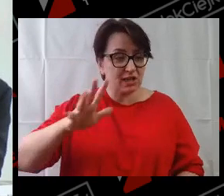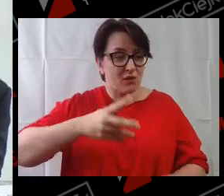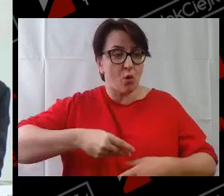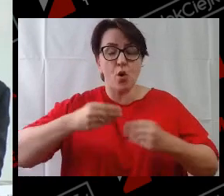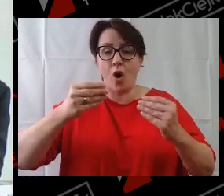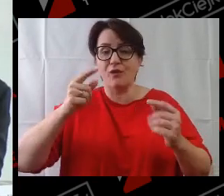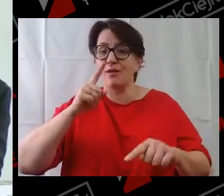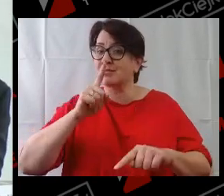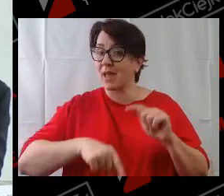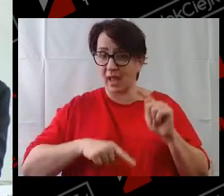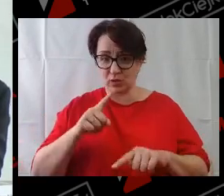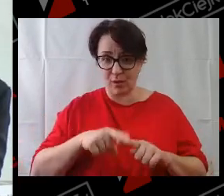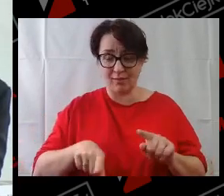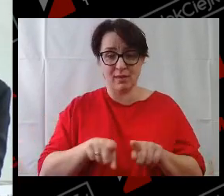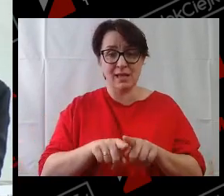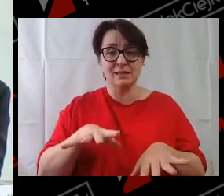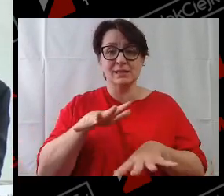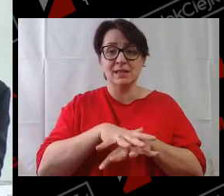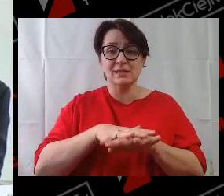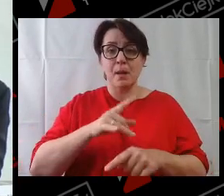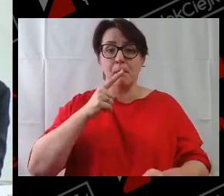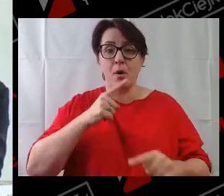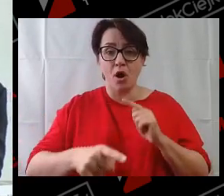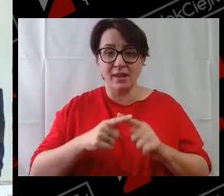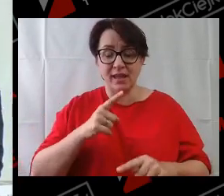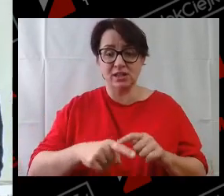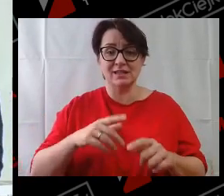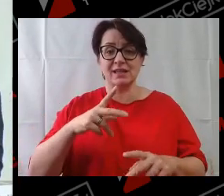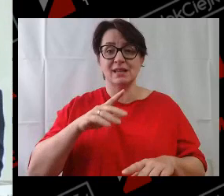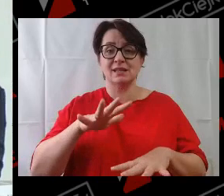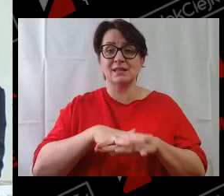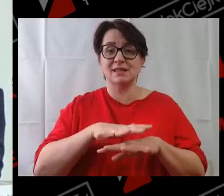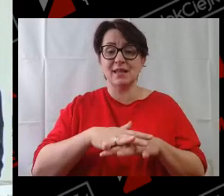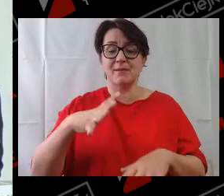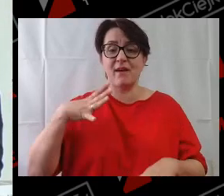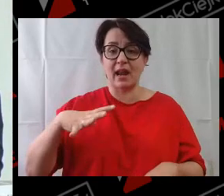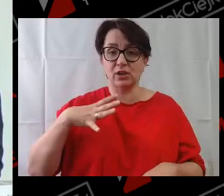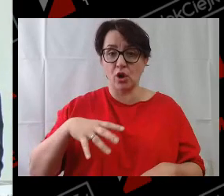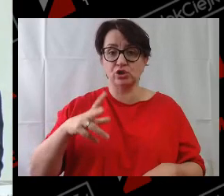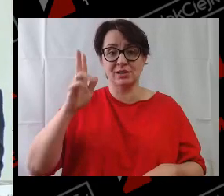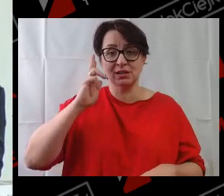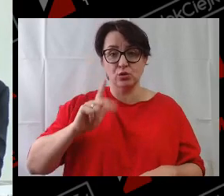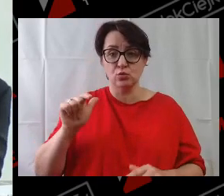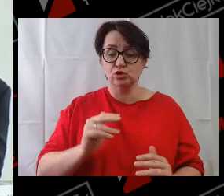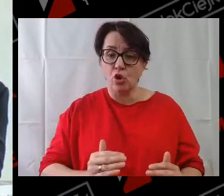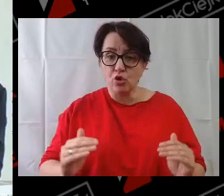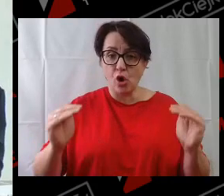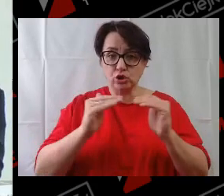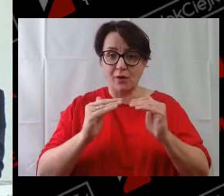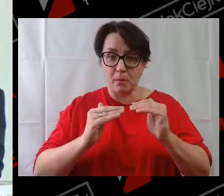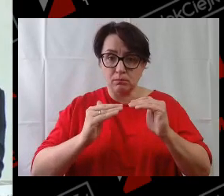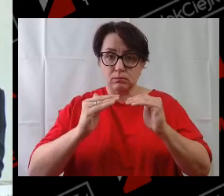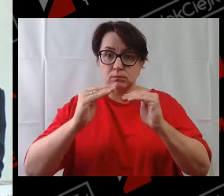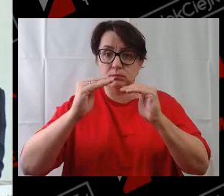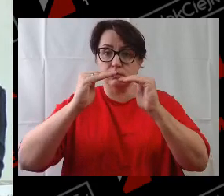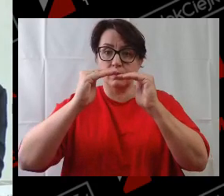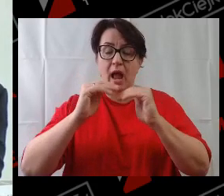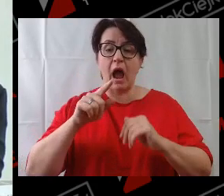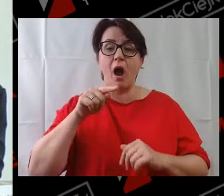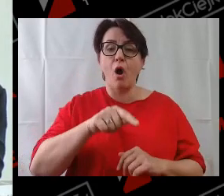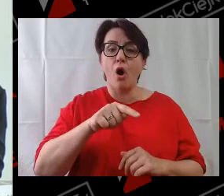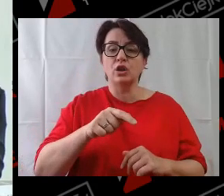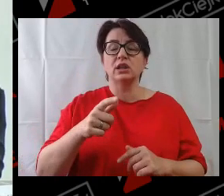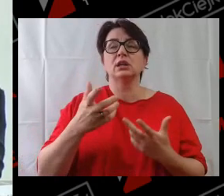system polityczny RP dziś instytucje powinny się dostosowywać szybciej lub wolniej za